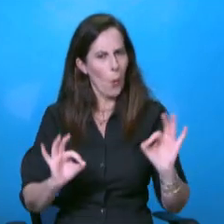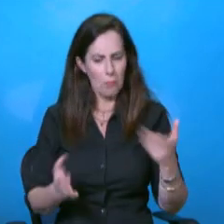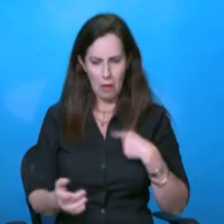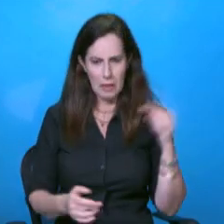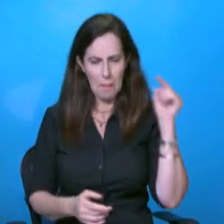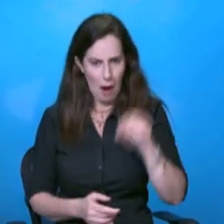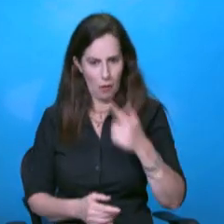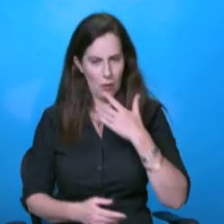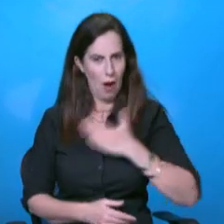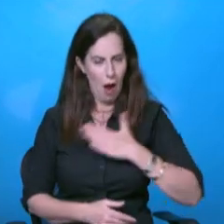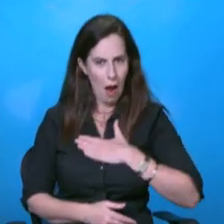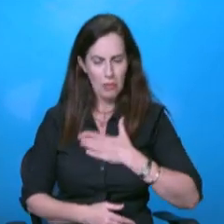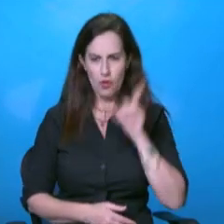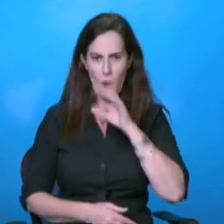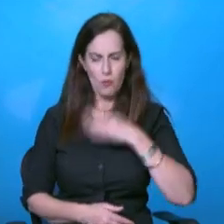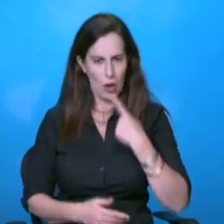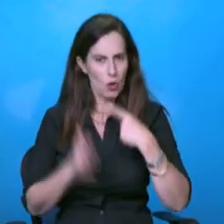מזדהה כסגי וסרמן